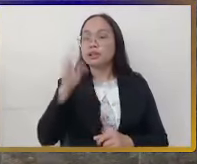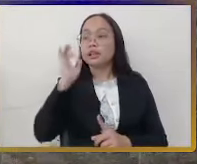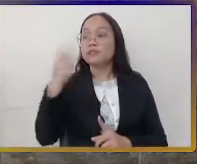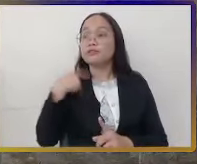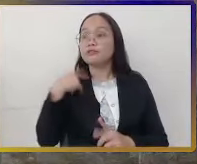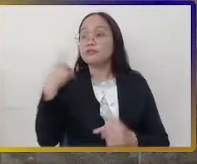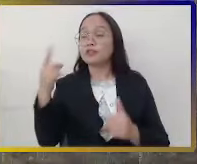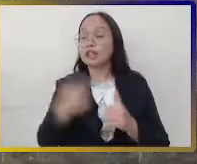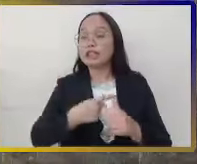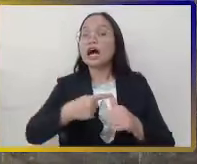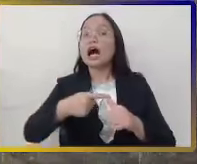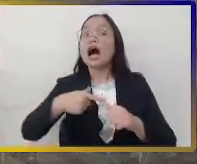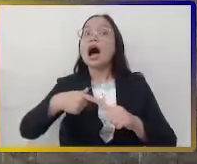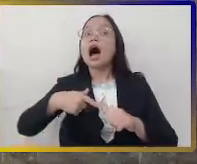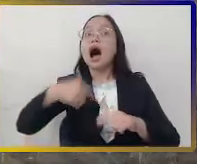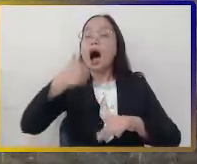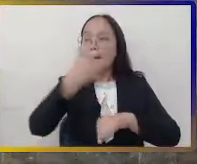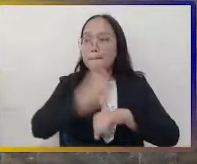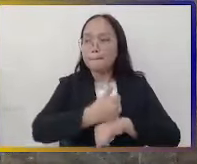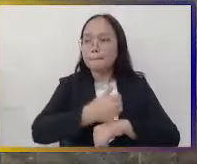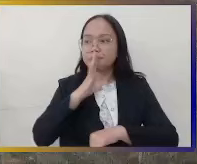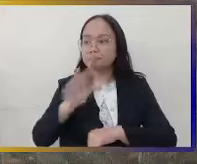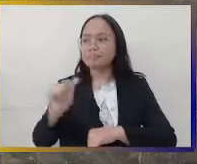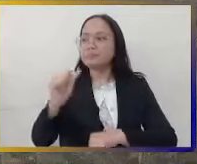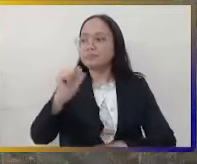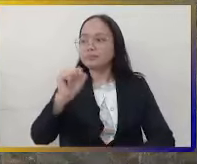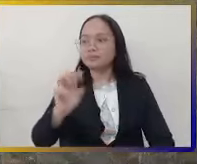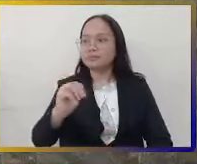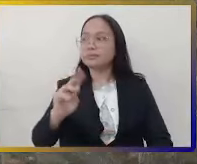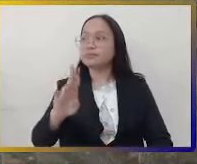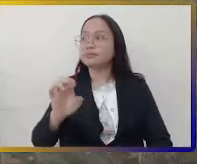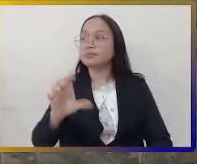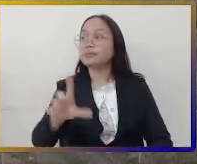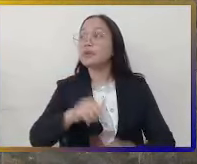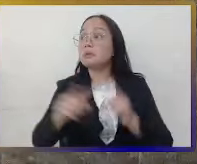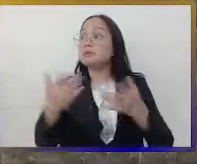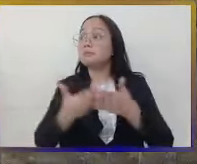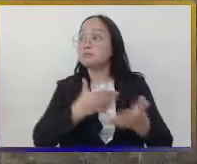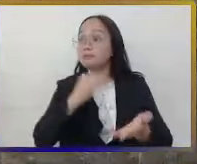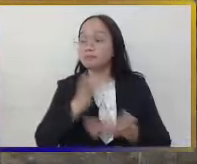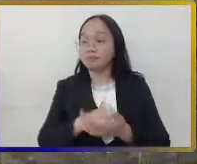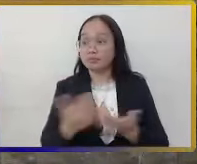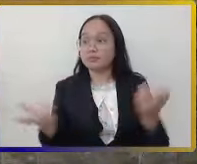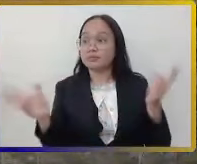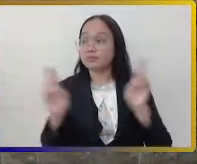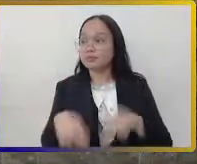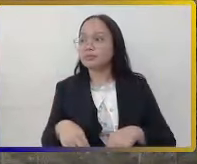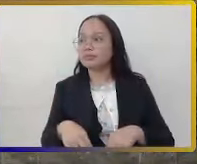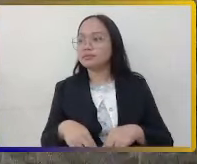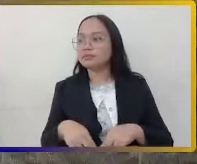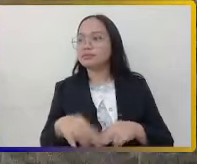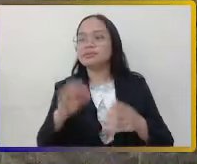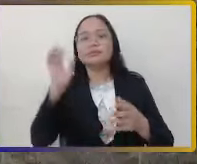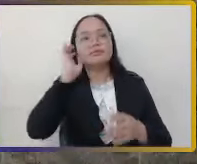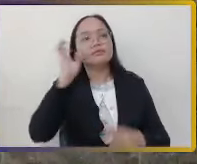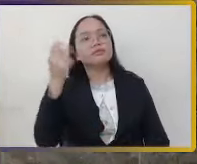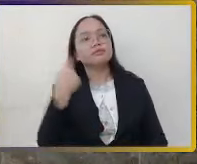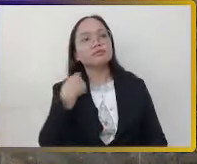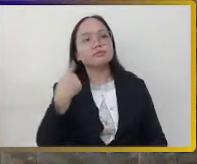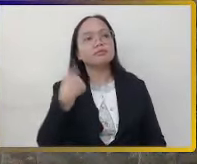Samuel. Are you following me? Yeah. All right. But pero mga patid, bago nangyari yan, meron siyang